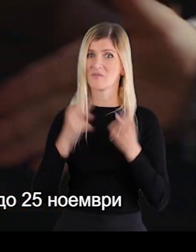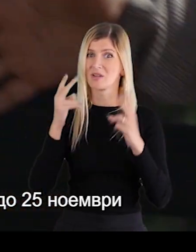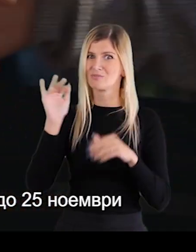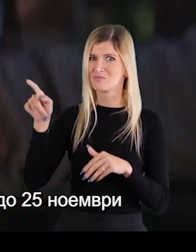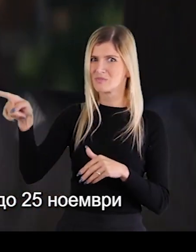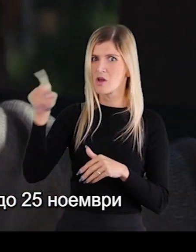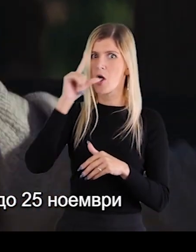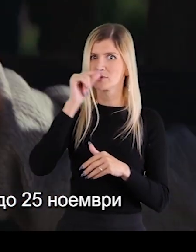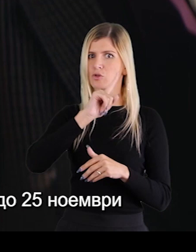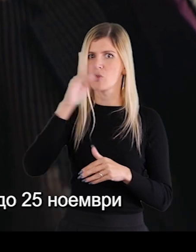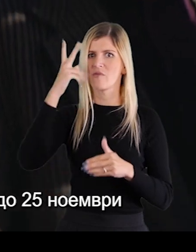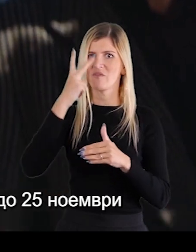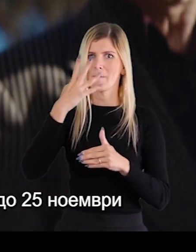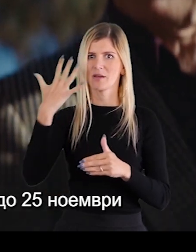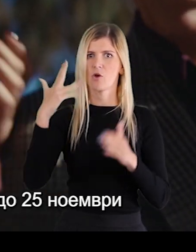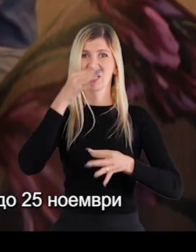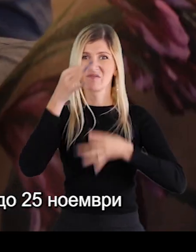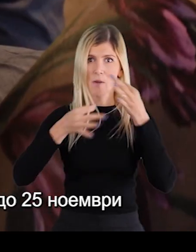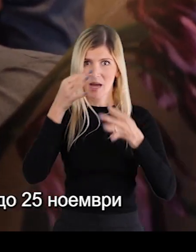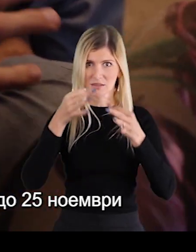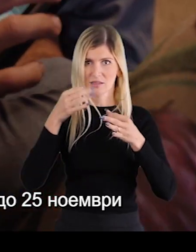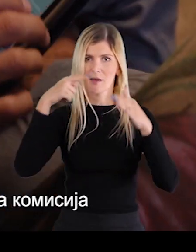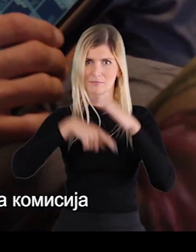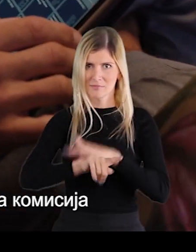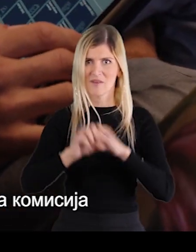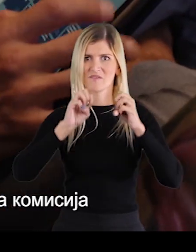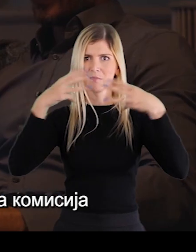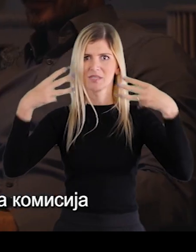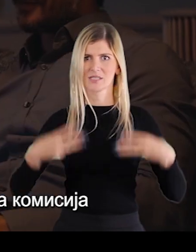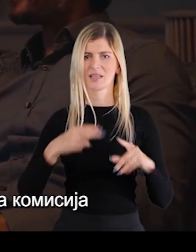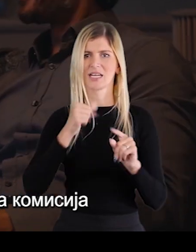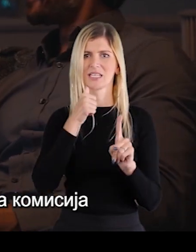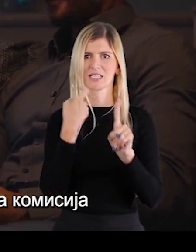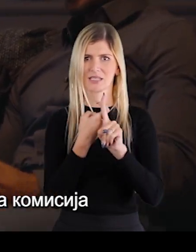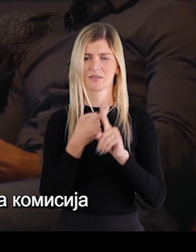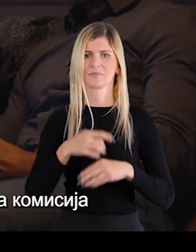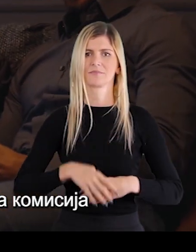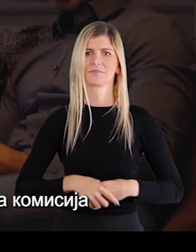на чија што територија сакате да гласате до 25 ноември. Посетете веб презентацијата на Републичката изборна комисија.